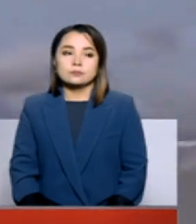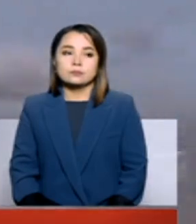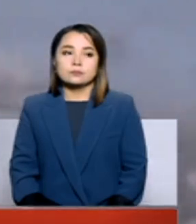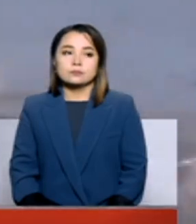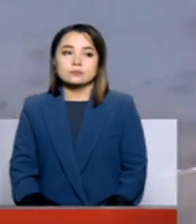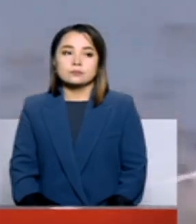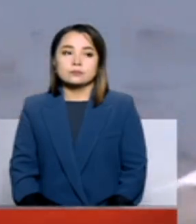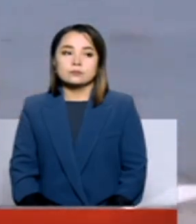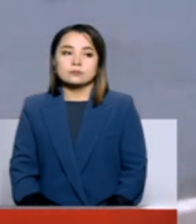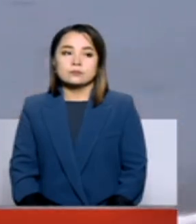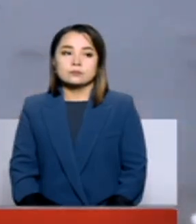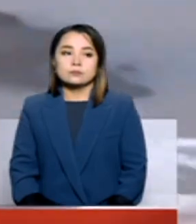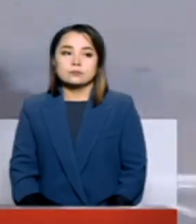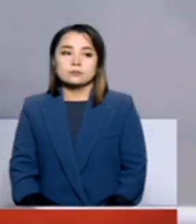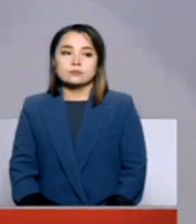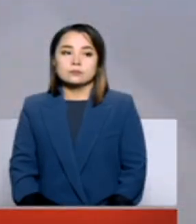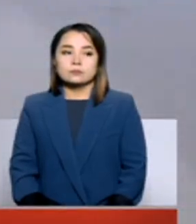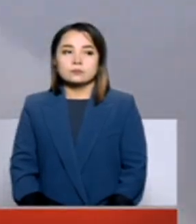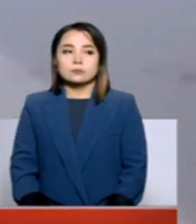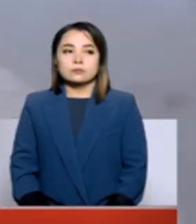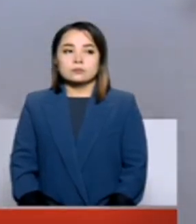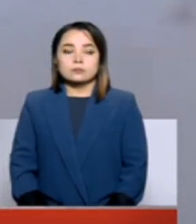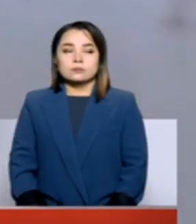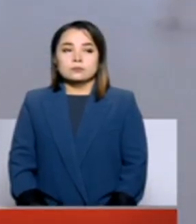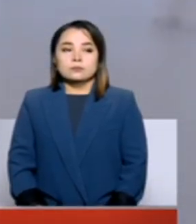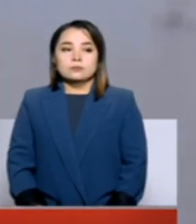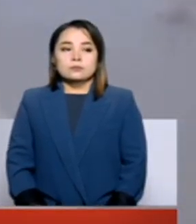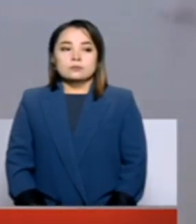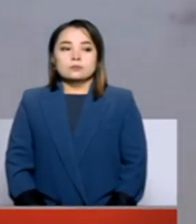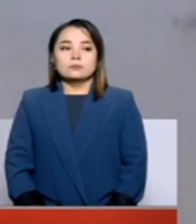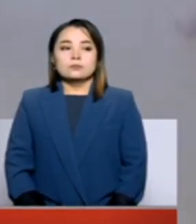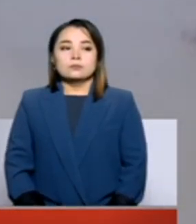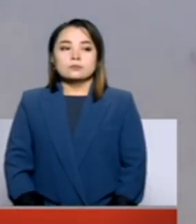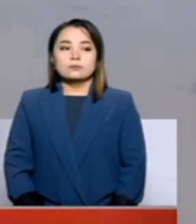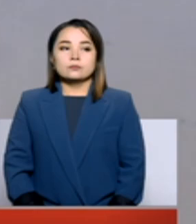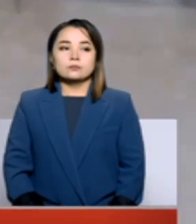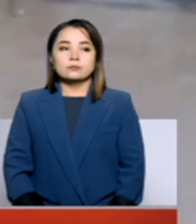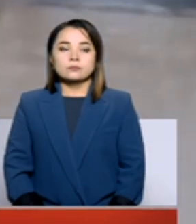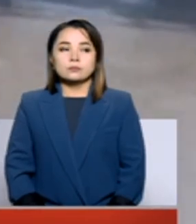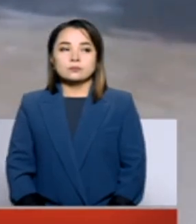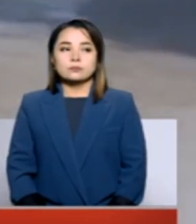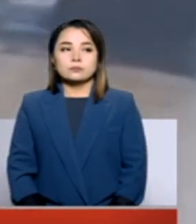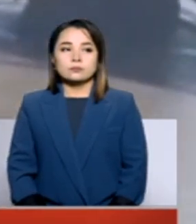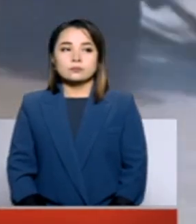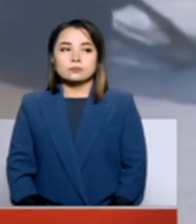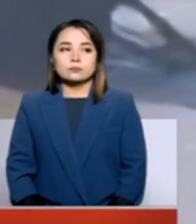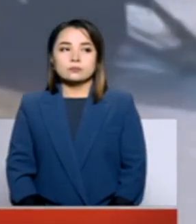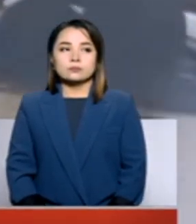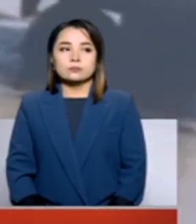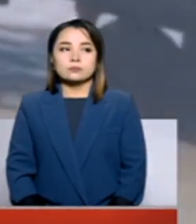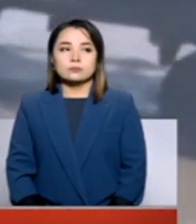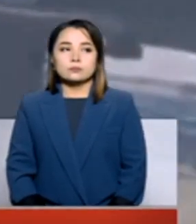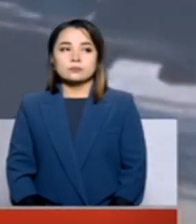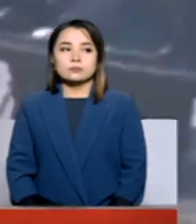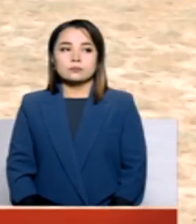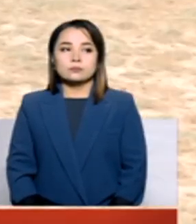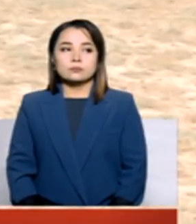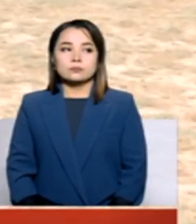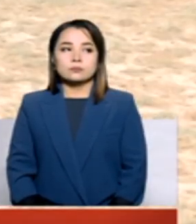Қашып үлгіре алмай қалды, айтып үлгіре алмай қалды бір-бірімізге. Алты адам менде суда қалды, оларды вертолетпен, тікұшақпен құтқарып